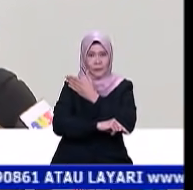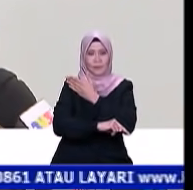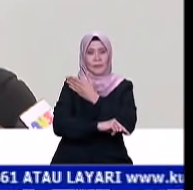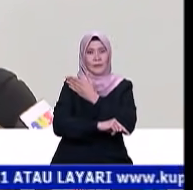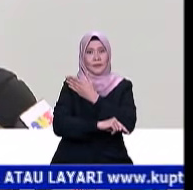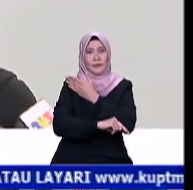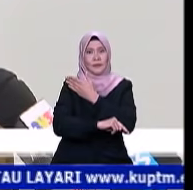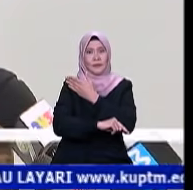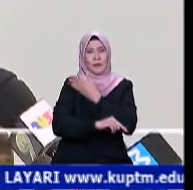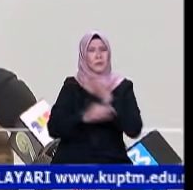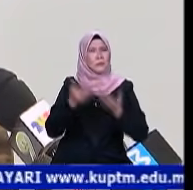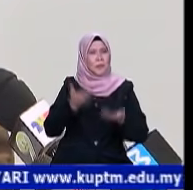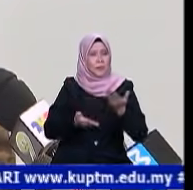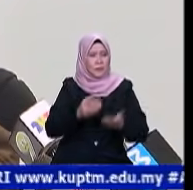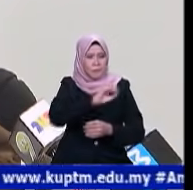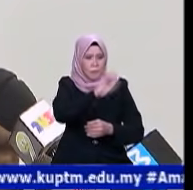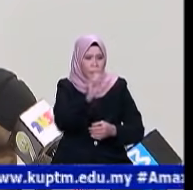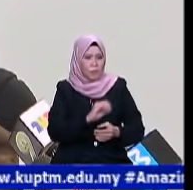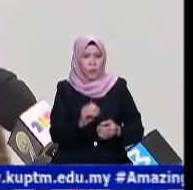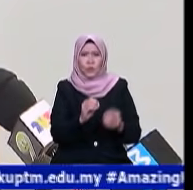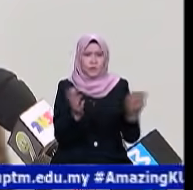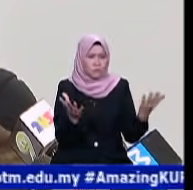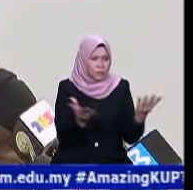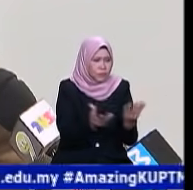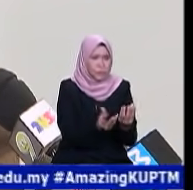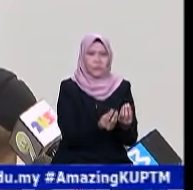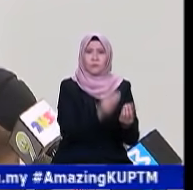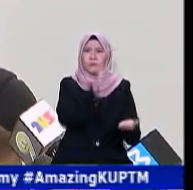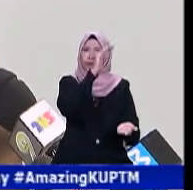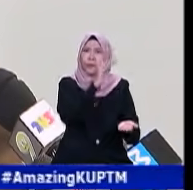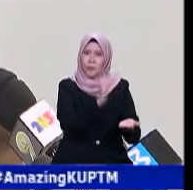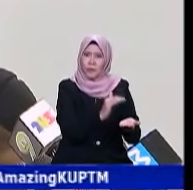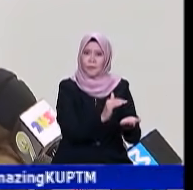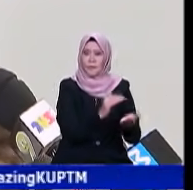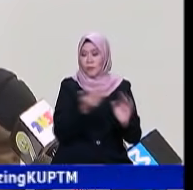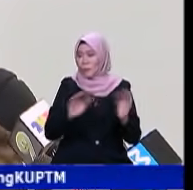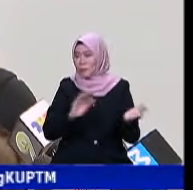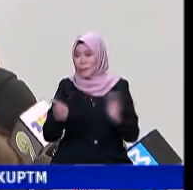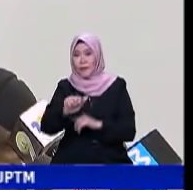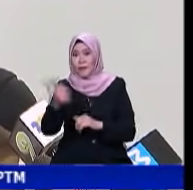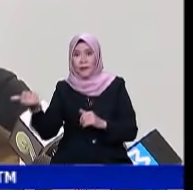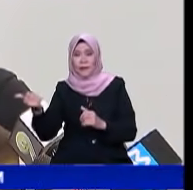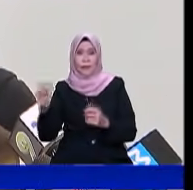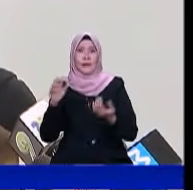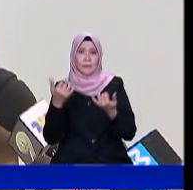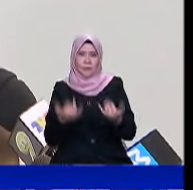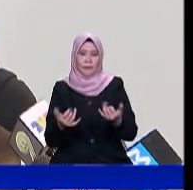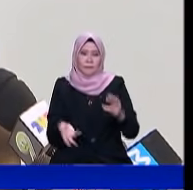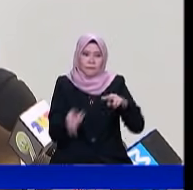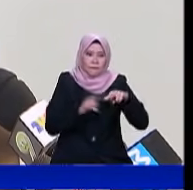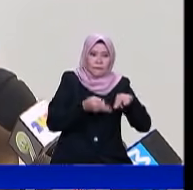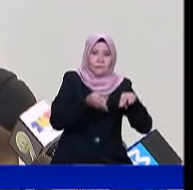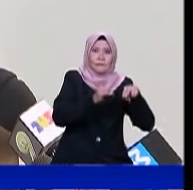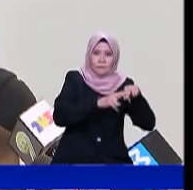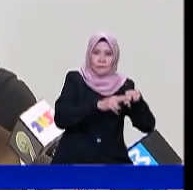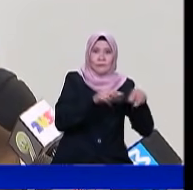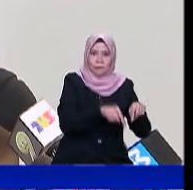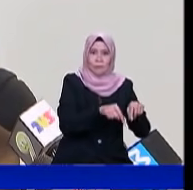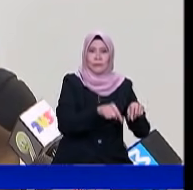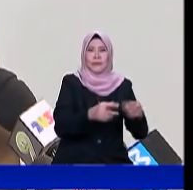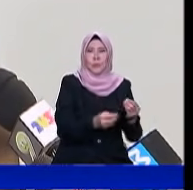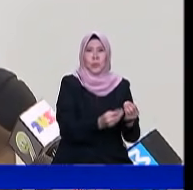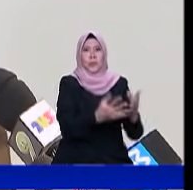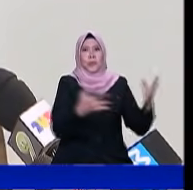mungkin peratusannya masih lagi agak rendah berbanding dengan negeri lain dapat meningkatkan peratusan yang telah divaksinasi.